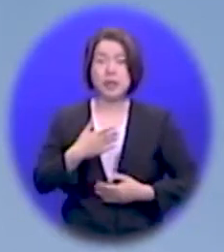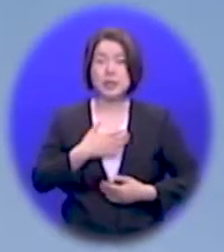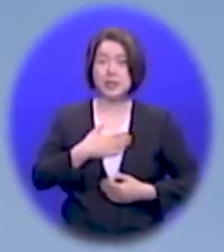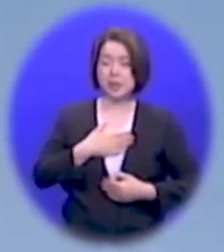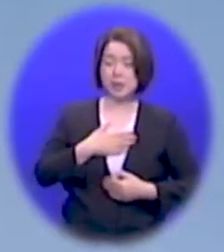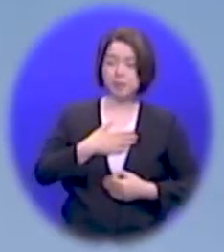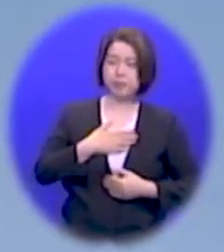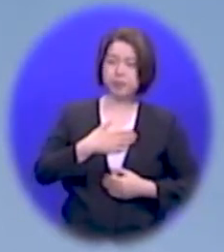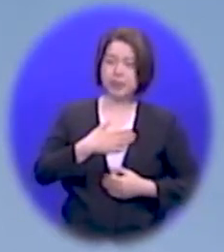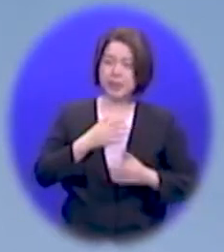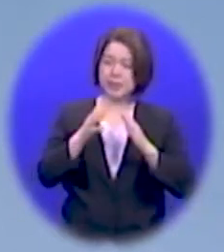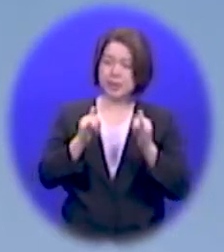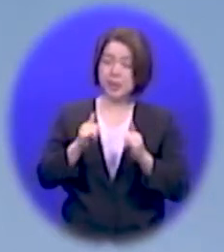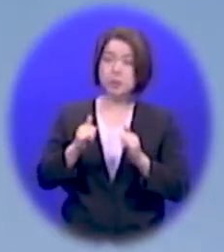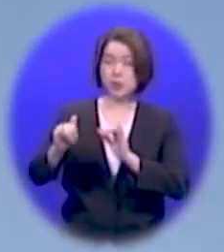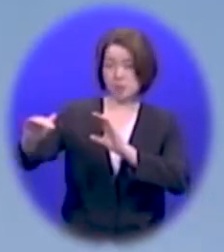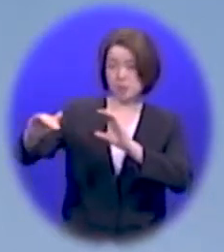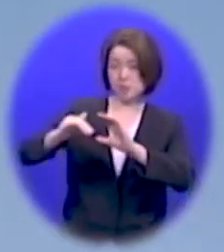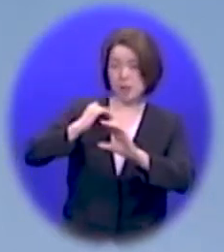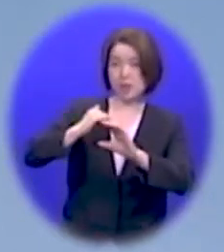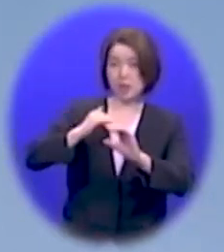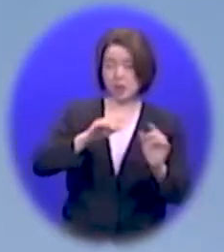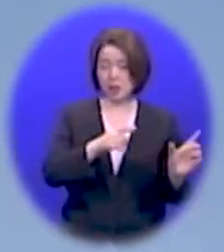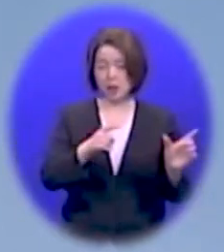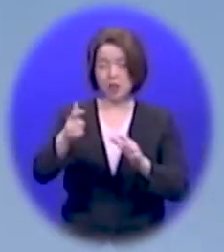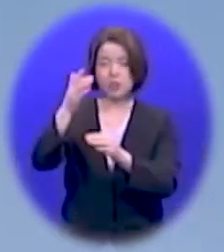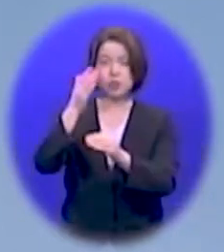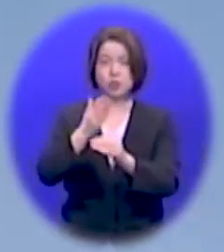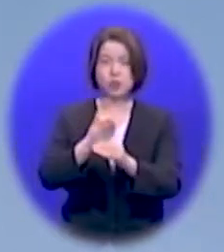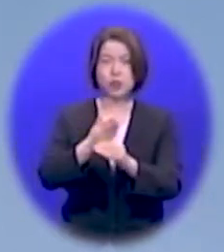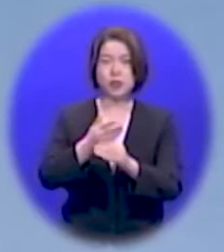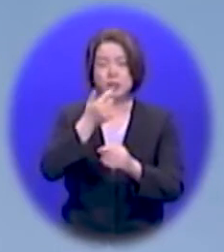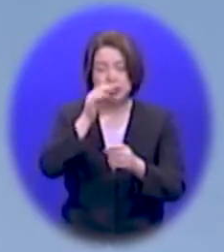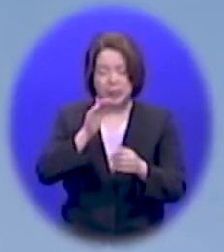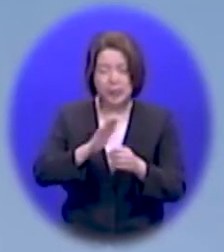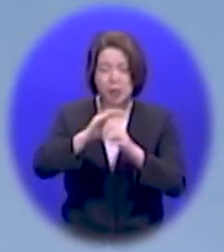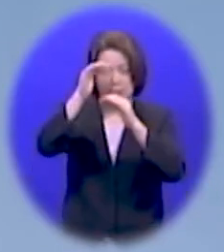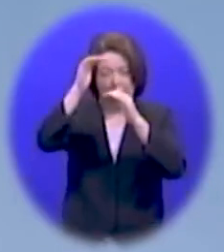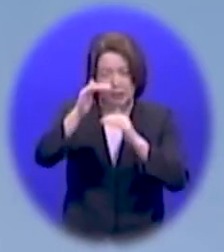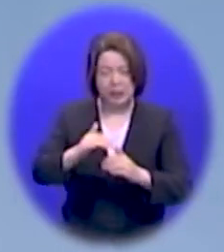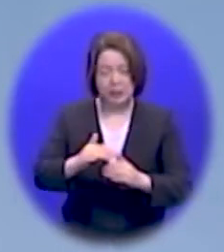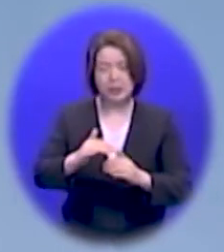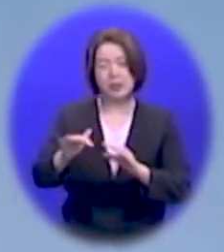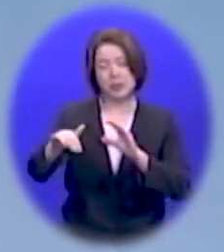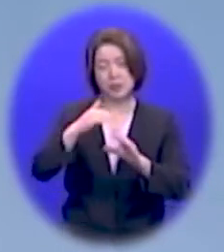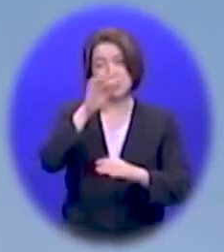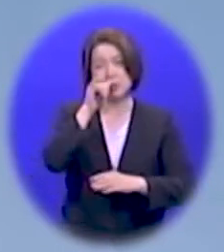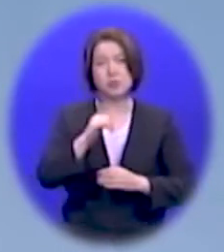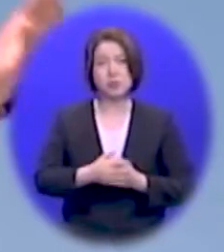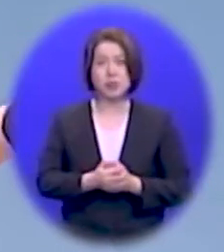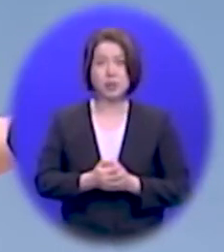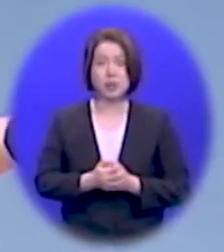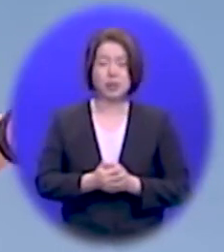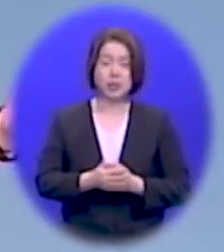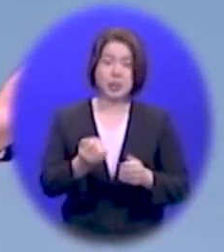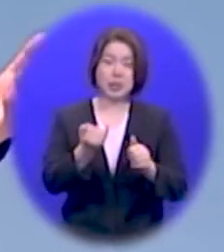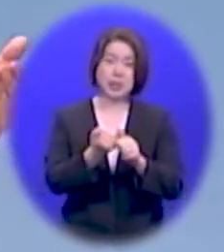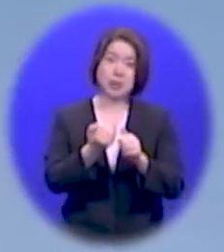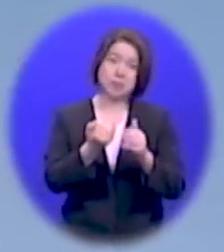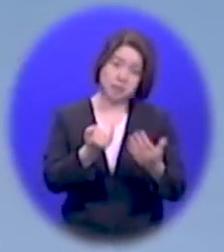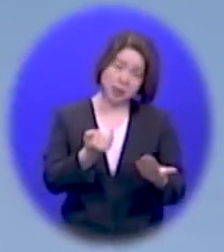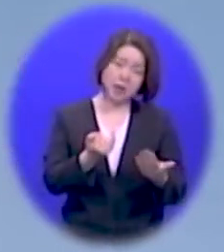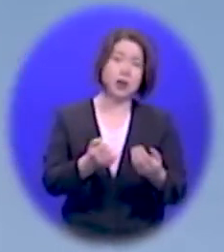여러가지 매일 중에 기가막힌 사연 들에 매일 드리겠습니다 남편이 일찍 죽고